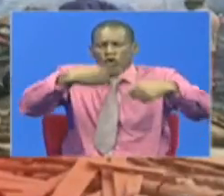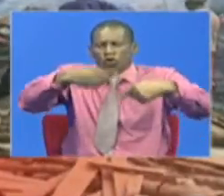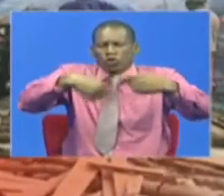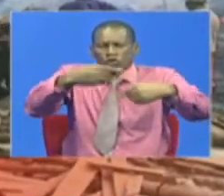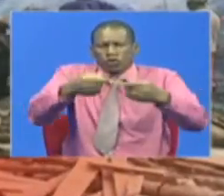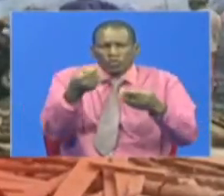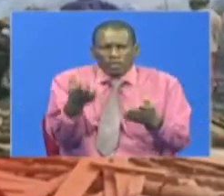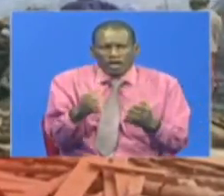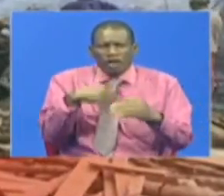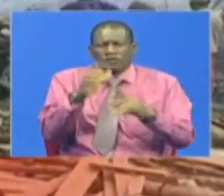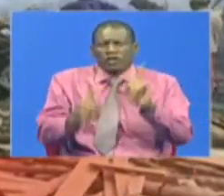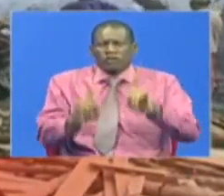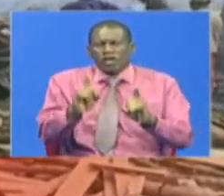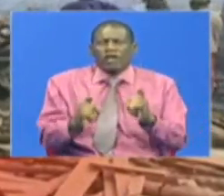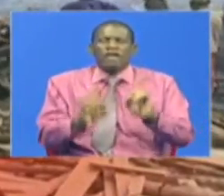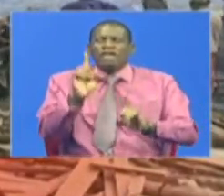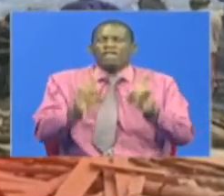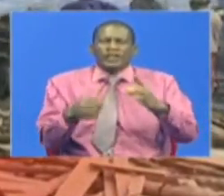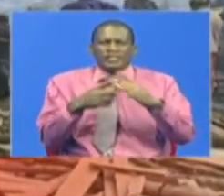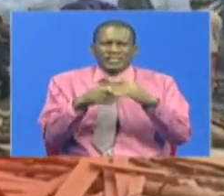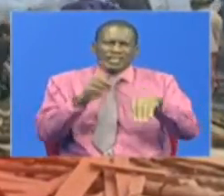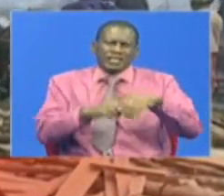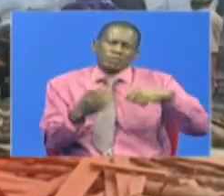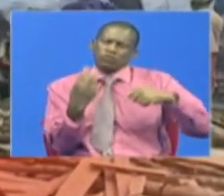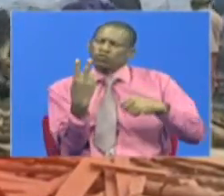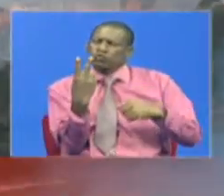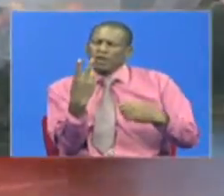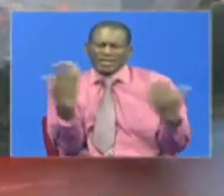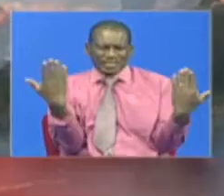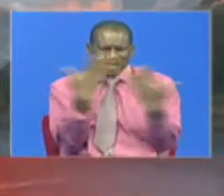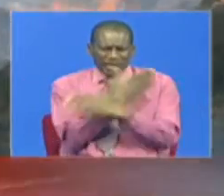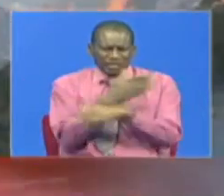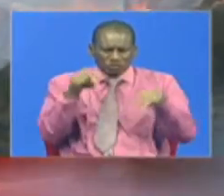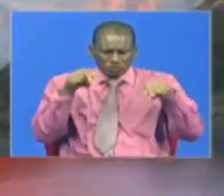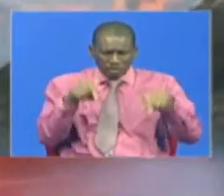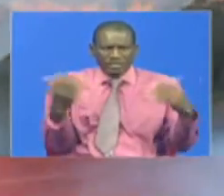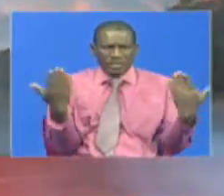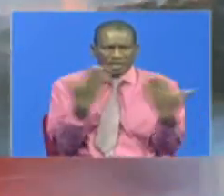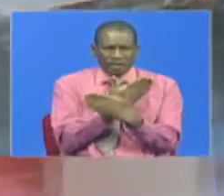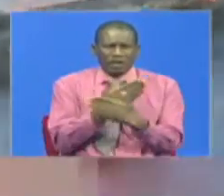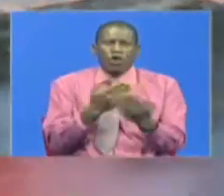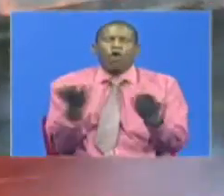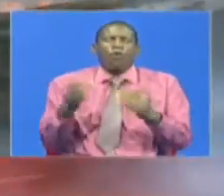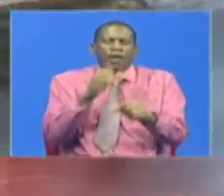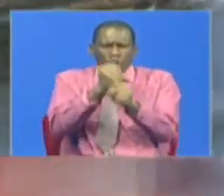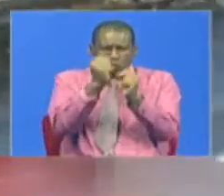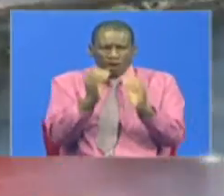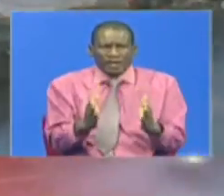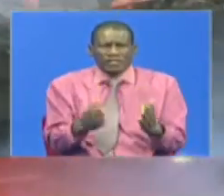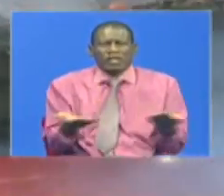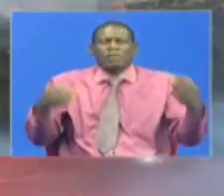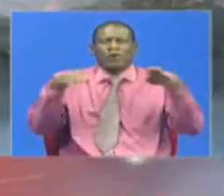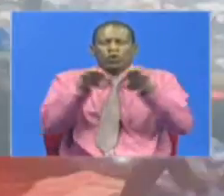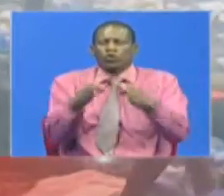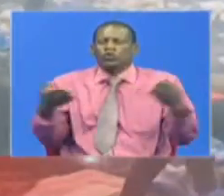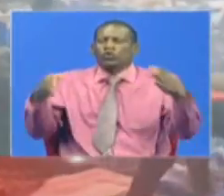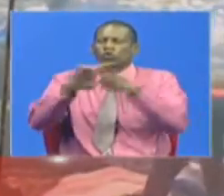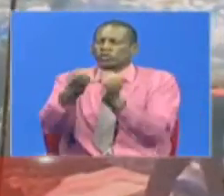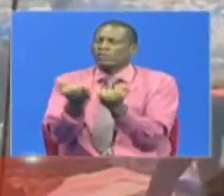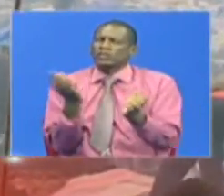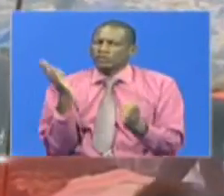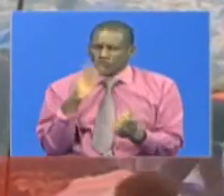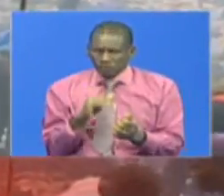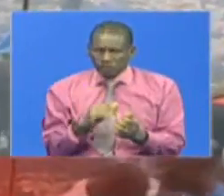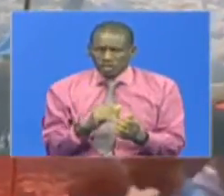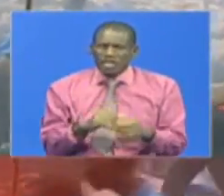Moto huo ulianza mwendo wa saa 8 usiku wa kuamkia leo, wakati ambapo wafanyikazi walikuwa wamefunga biashara zao.